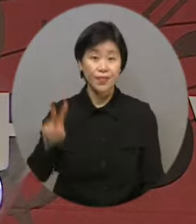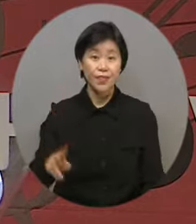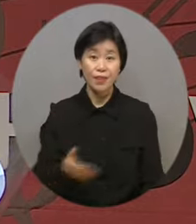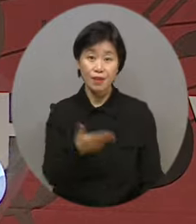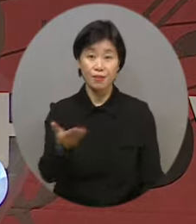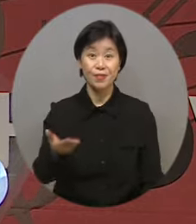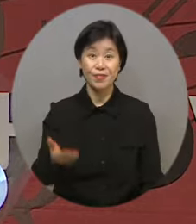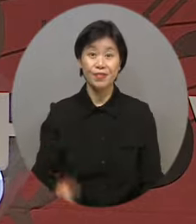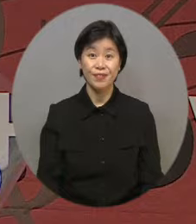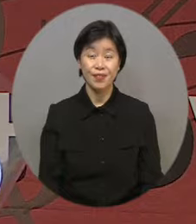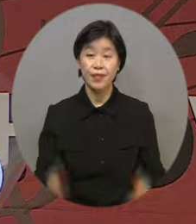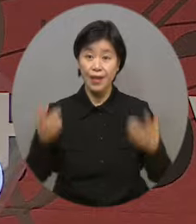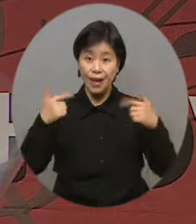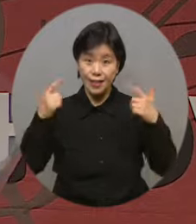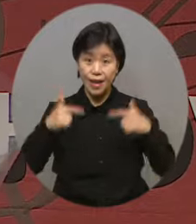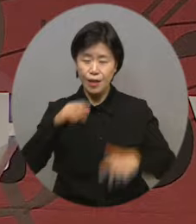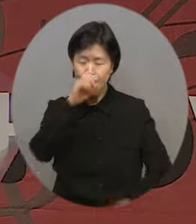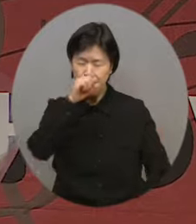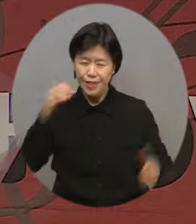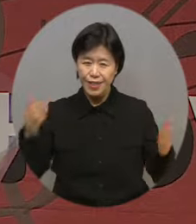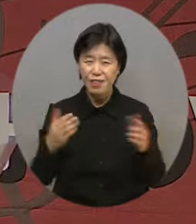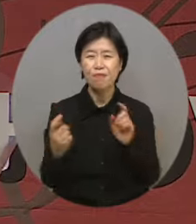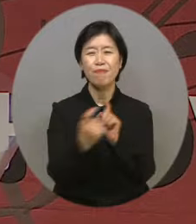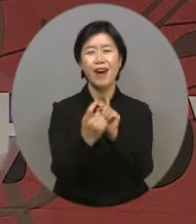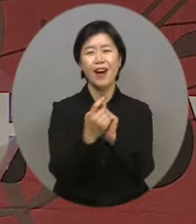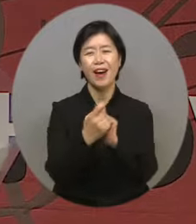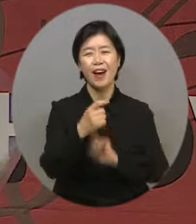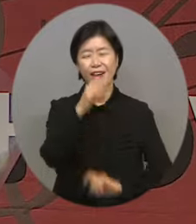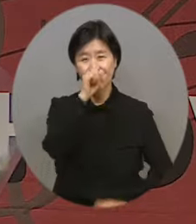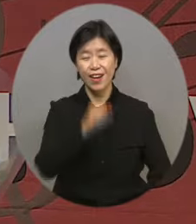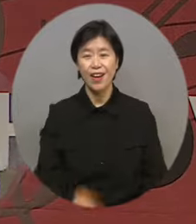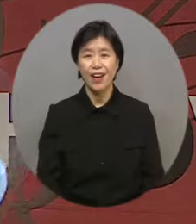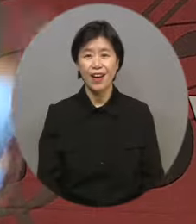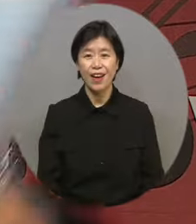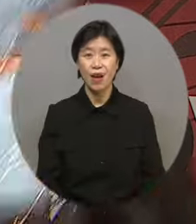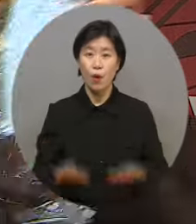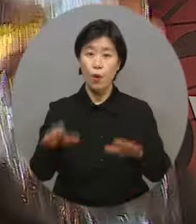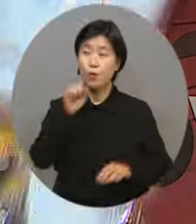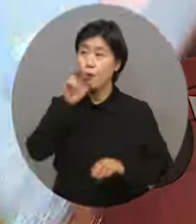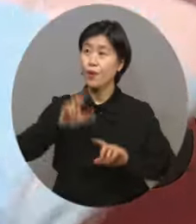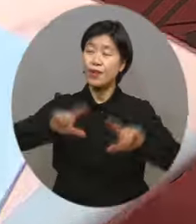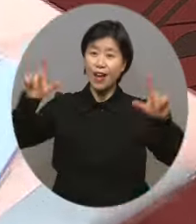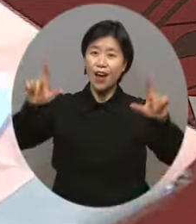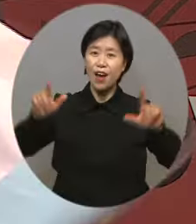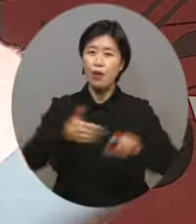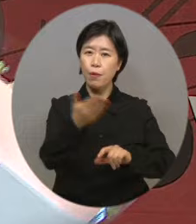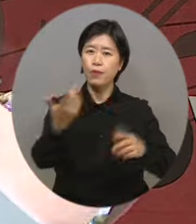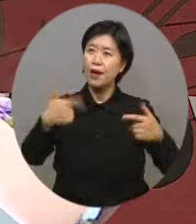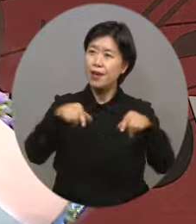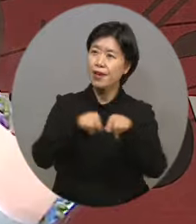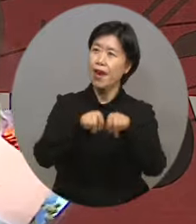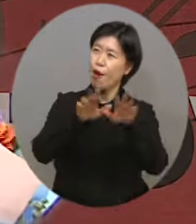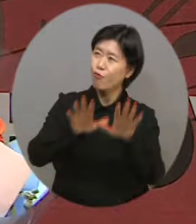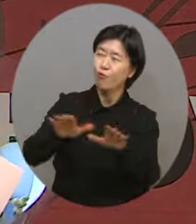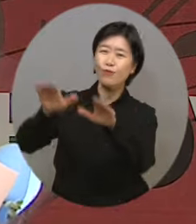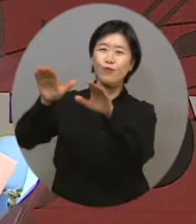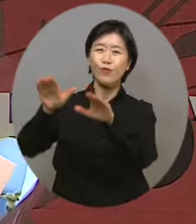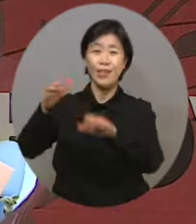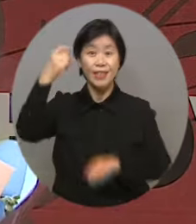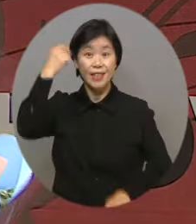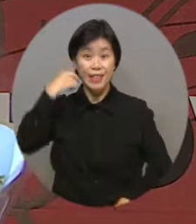시청자 여러분은 항상 좋은 일만 가득하시고 청룡에 훨훨 날라서